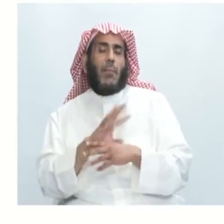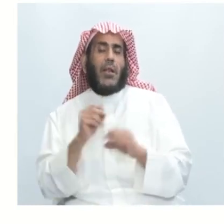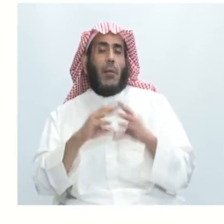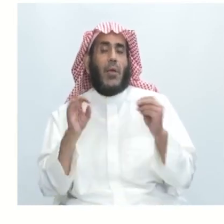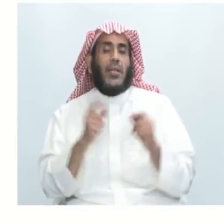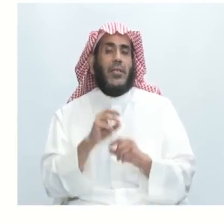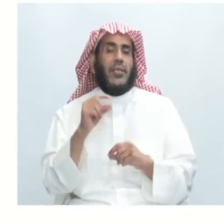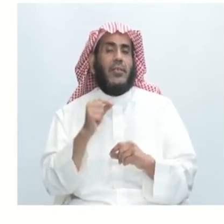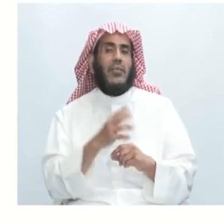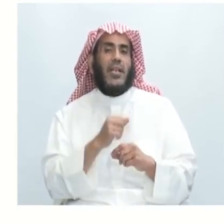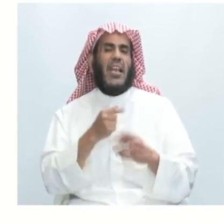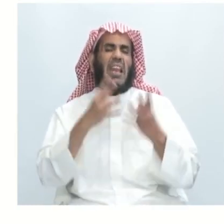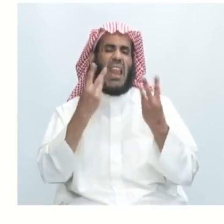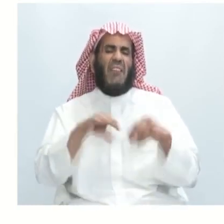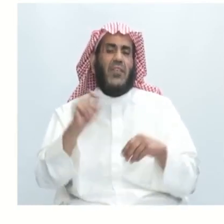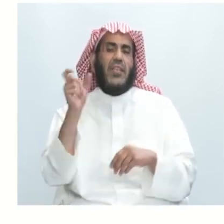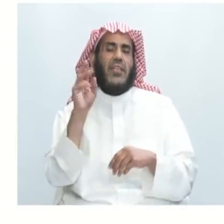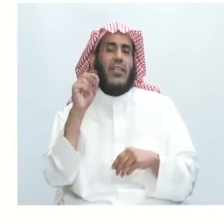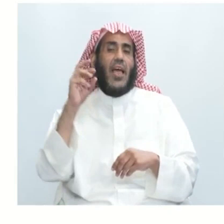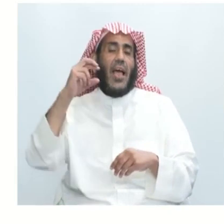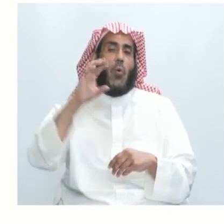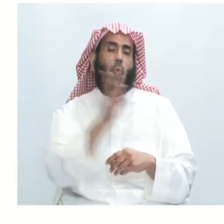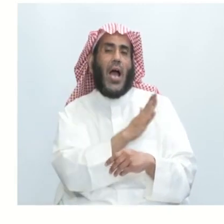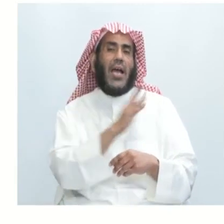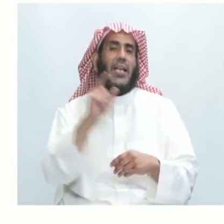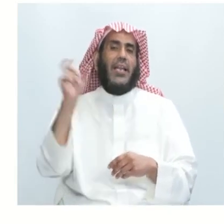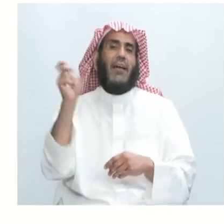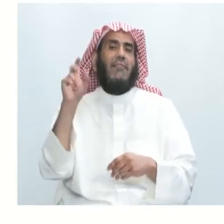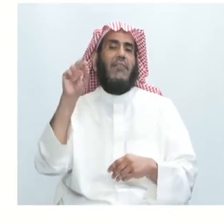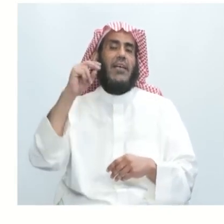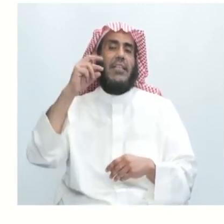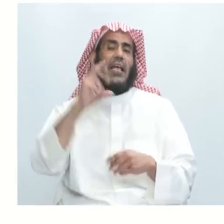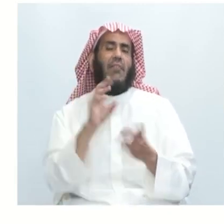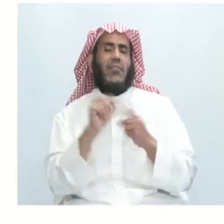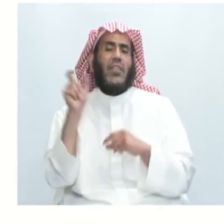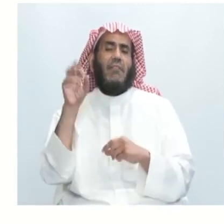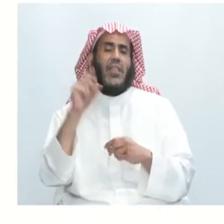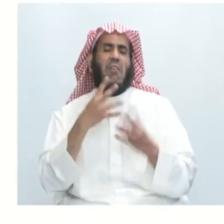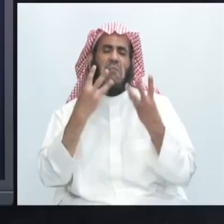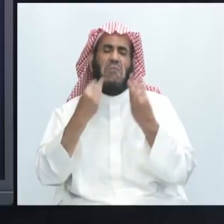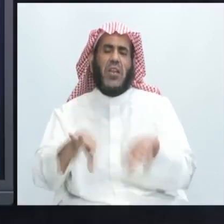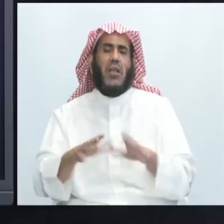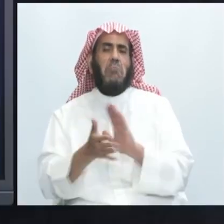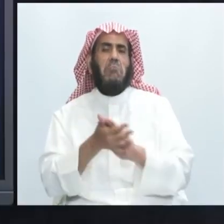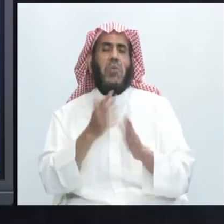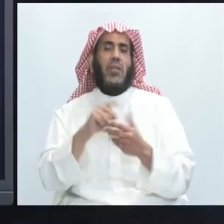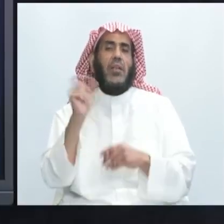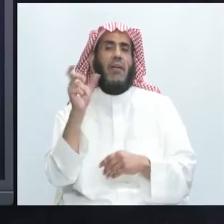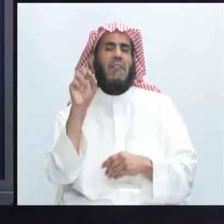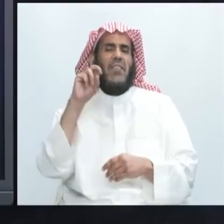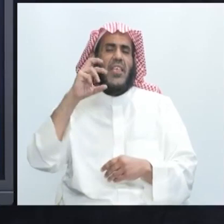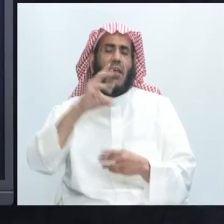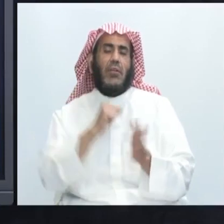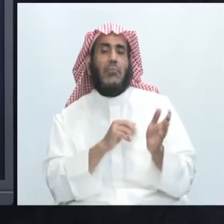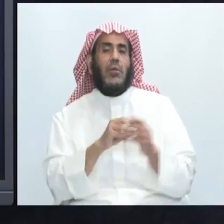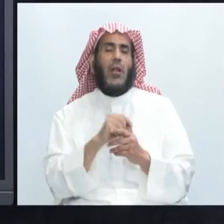كلمتين نفدا ونفذ نفذ ونفذ نفذ اي فنيا نفدا بمعنى فنيه